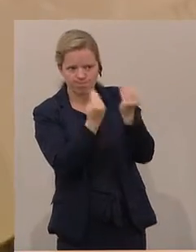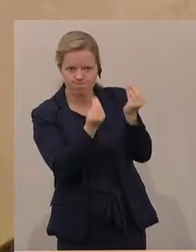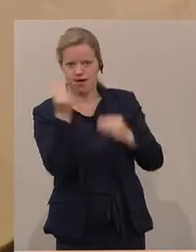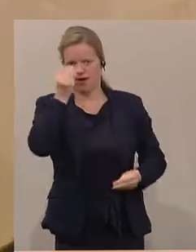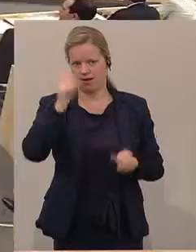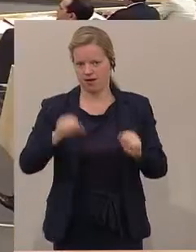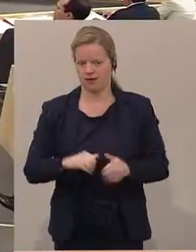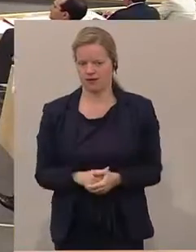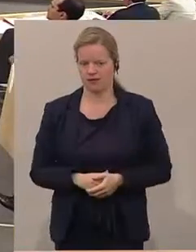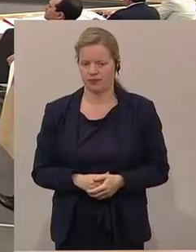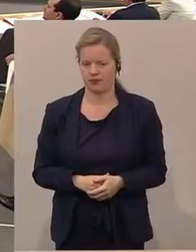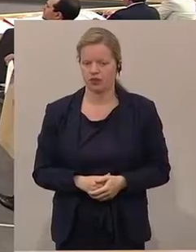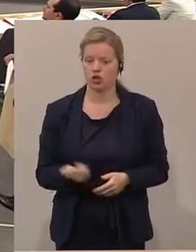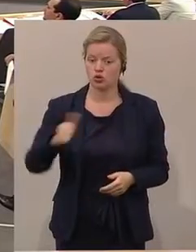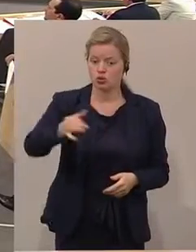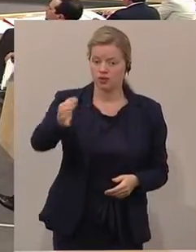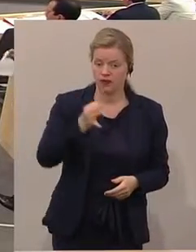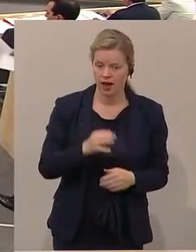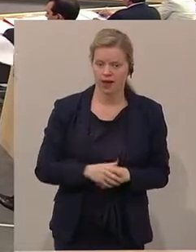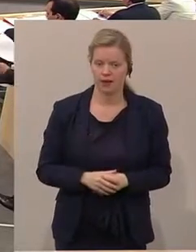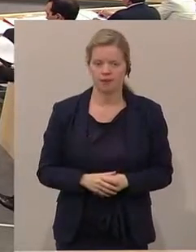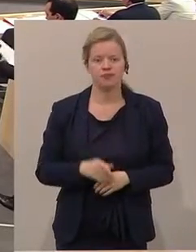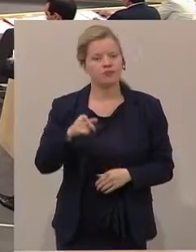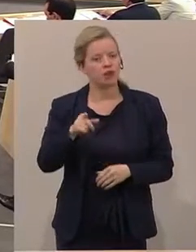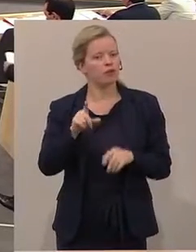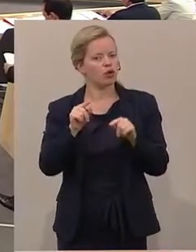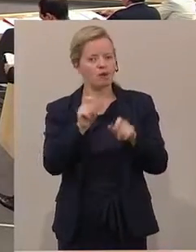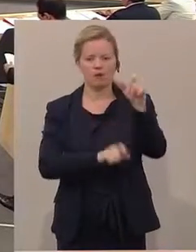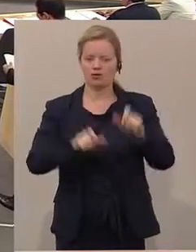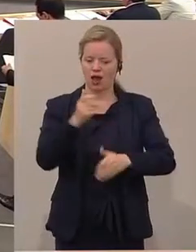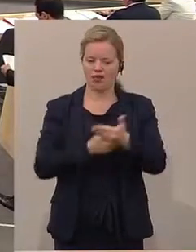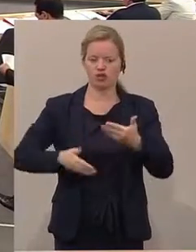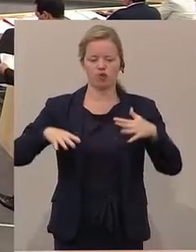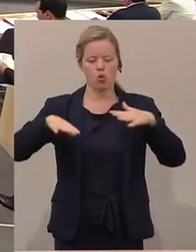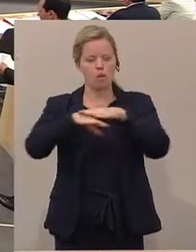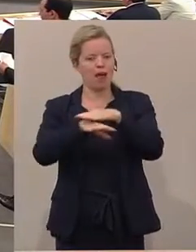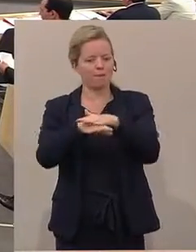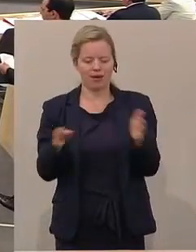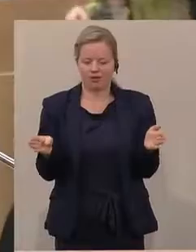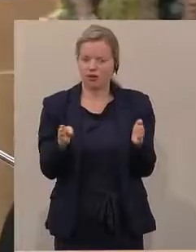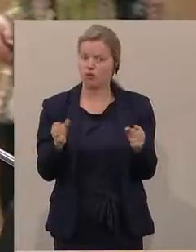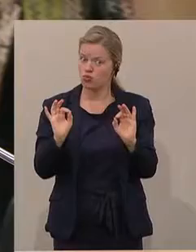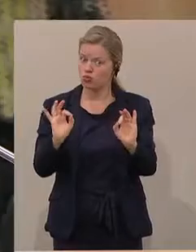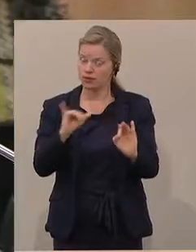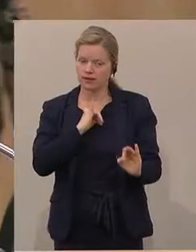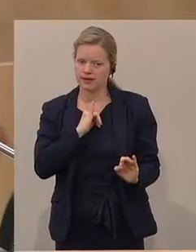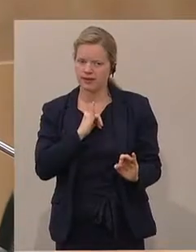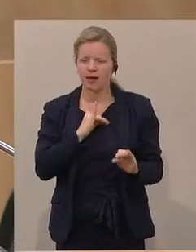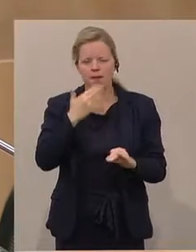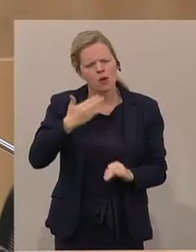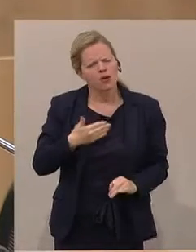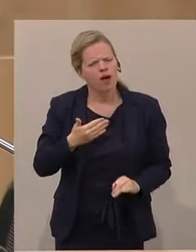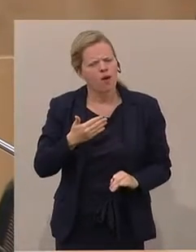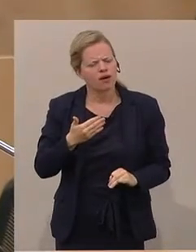Zusatzfrage? Vielen Dank. Diese sozusagen überlappende Personalbewirtschaftung und Stellenbesetzung ist sehr interessant. Mich würde aber auch